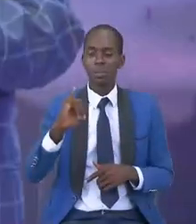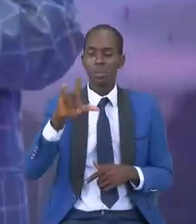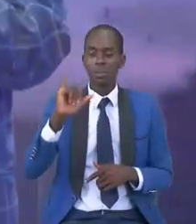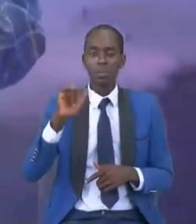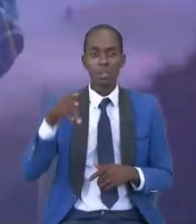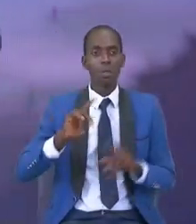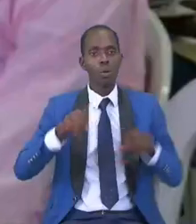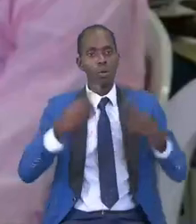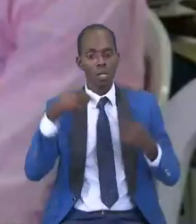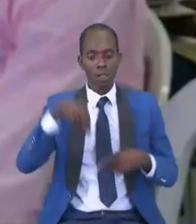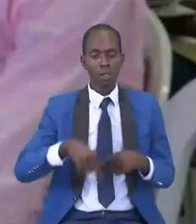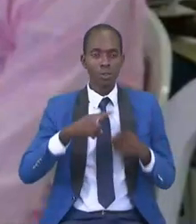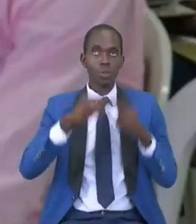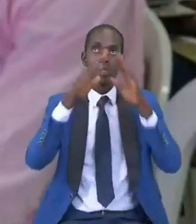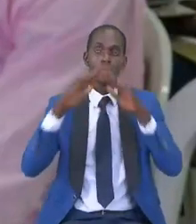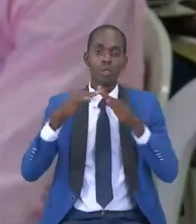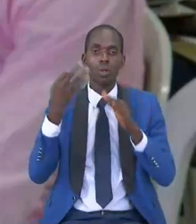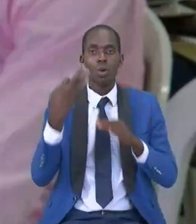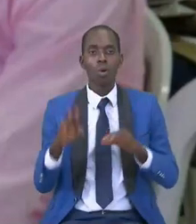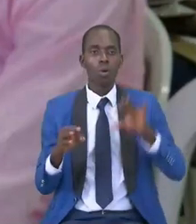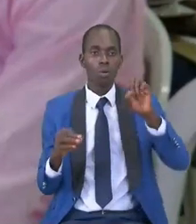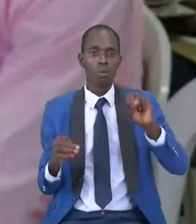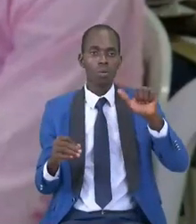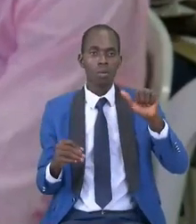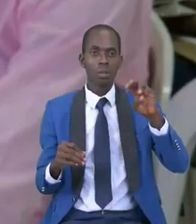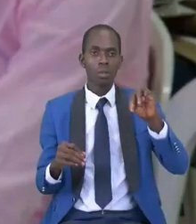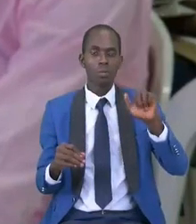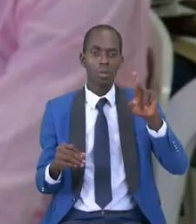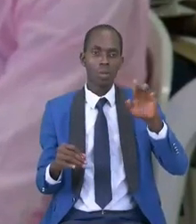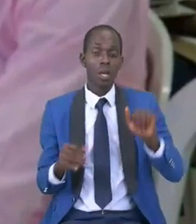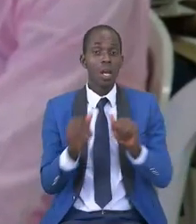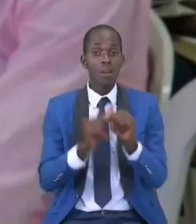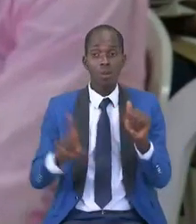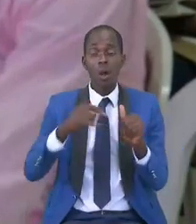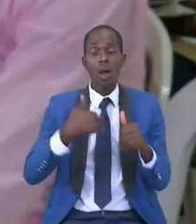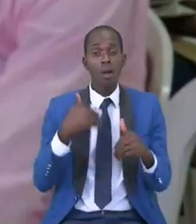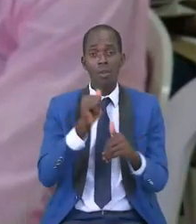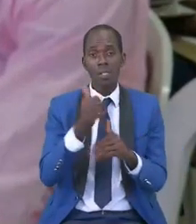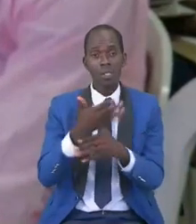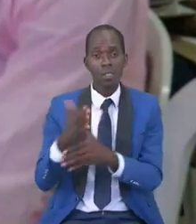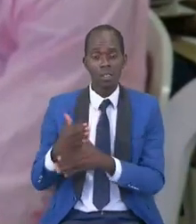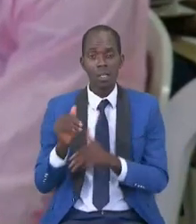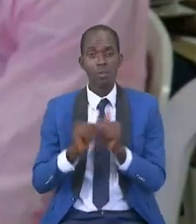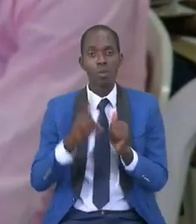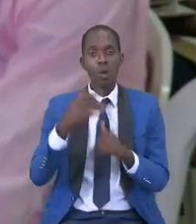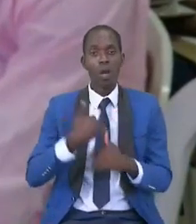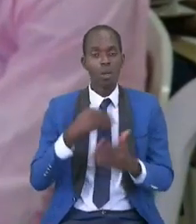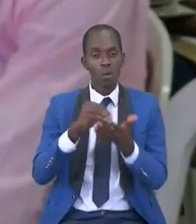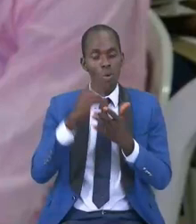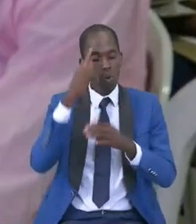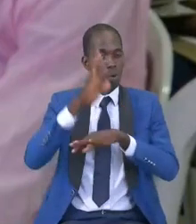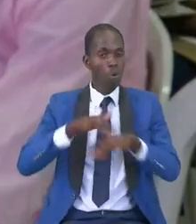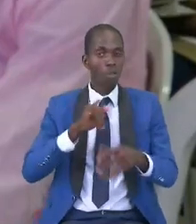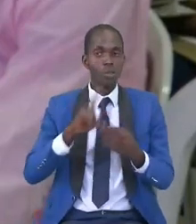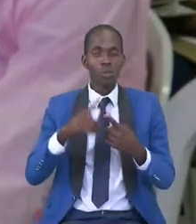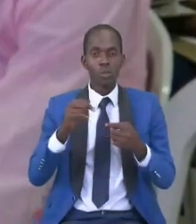étant descendu dans la ville de Samarie, où chacun a sa part, chacun a son